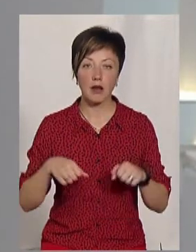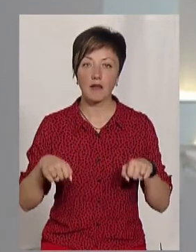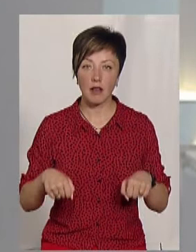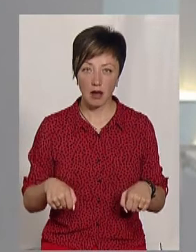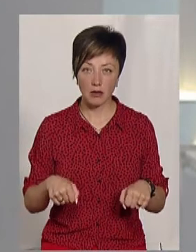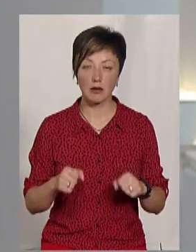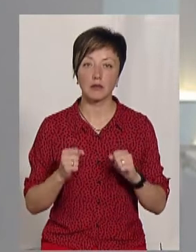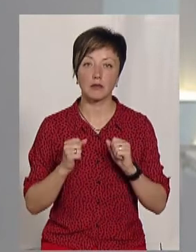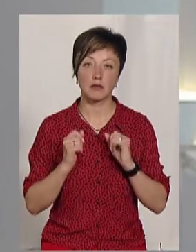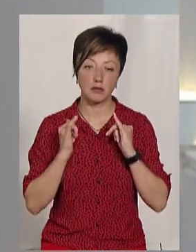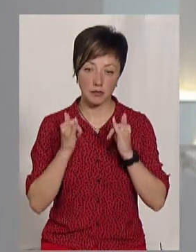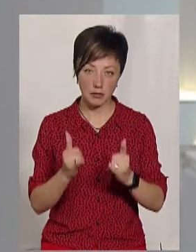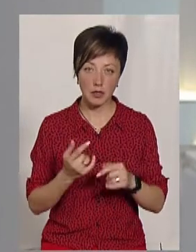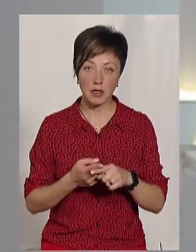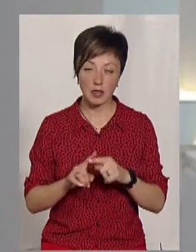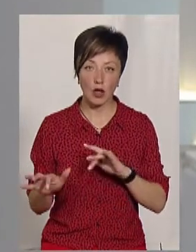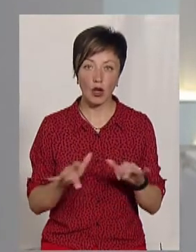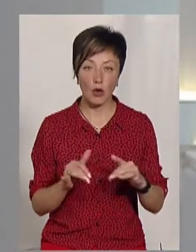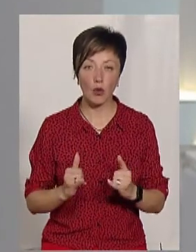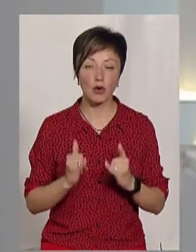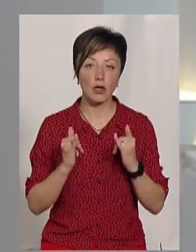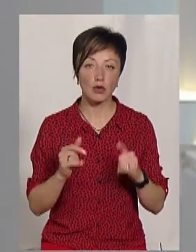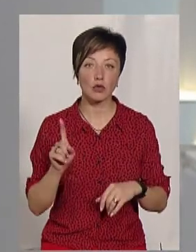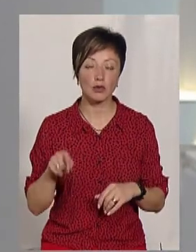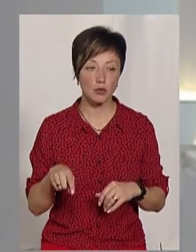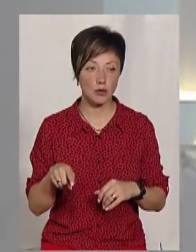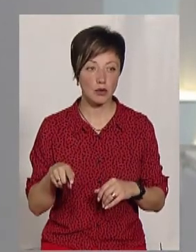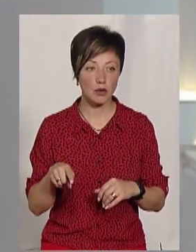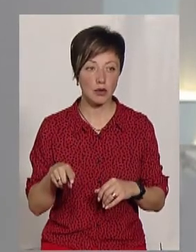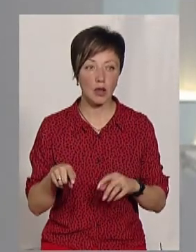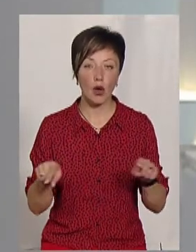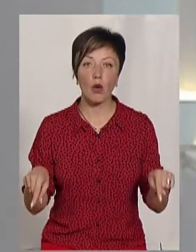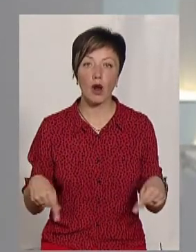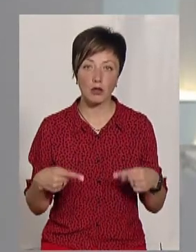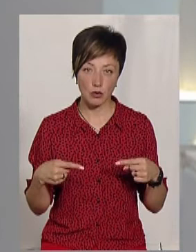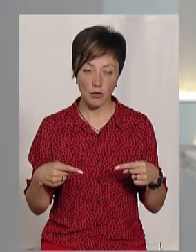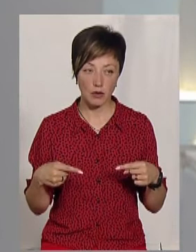пішла на цей крок для того,